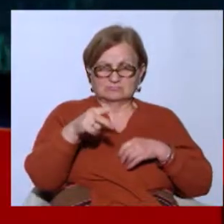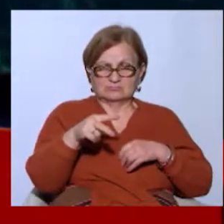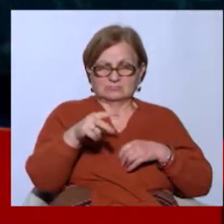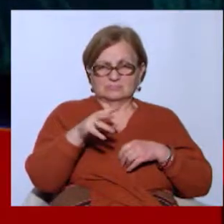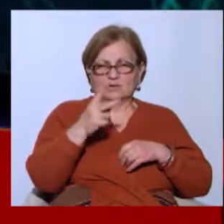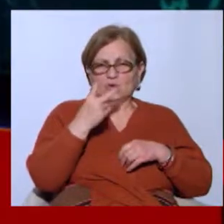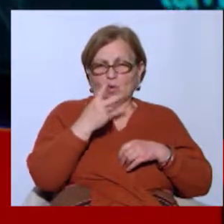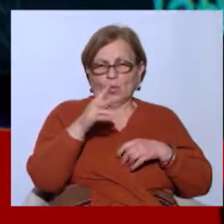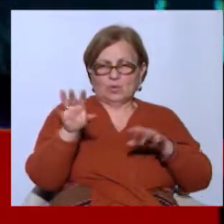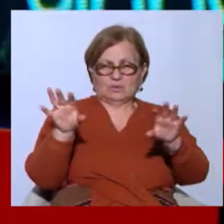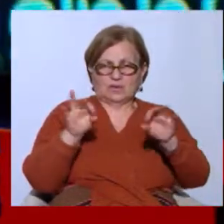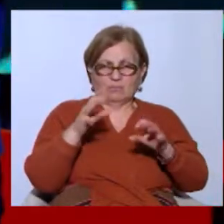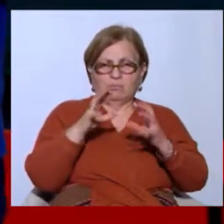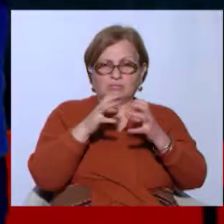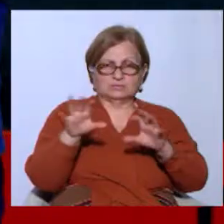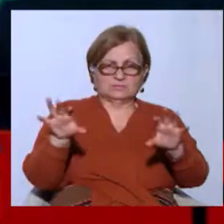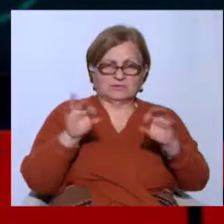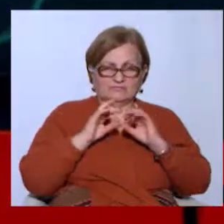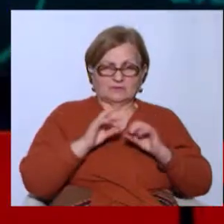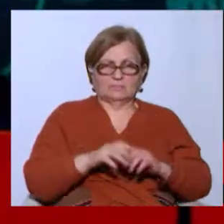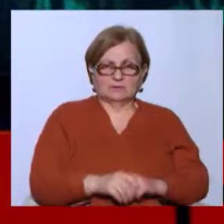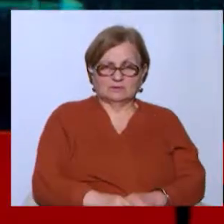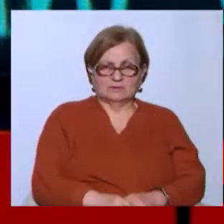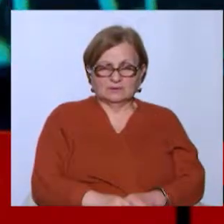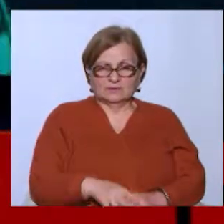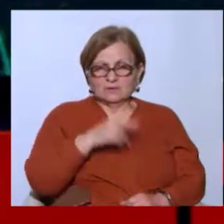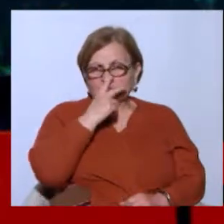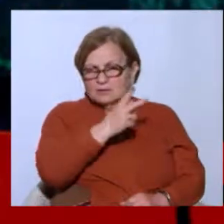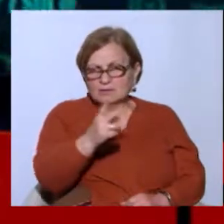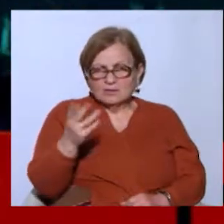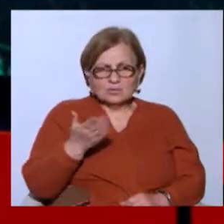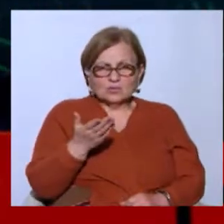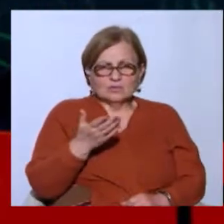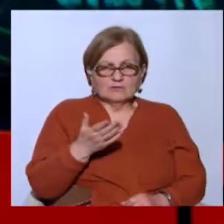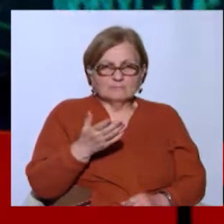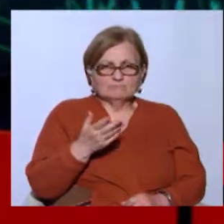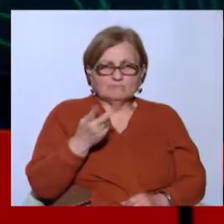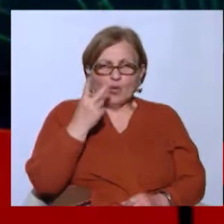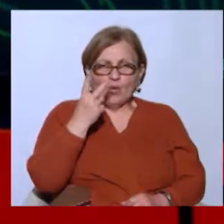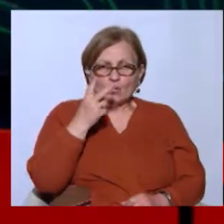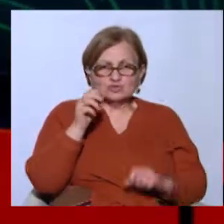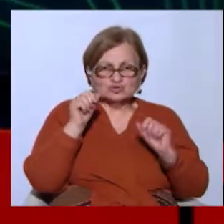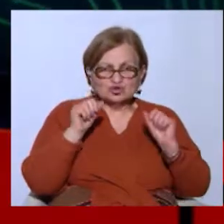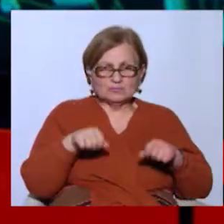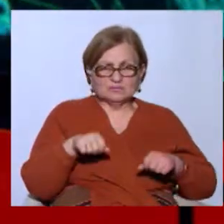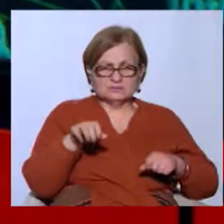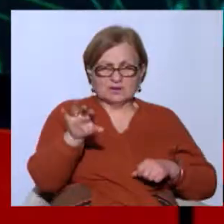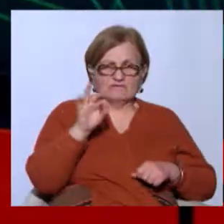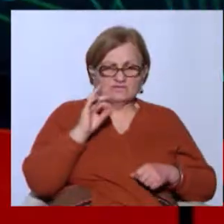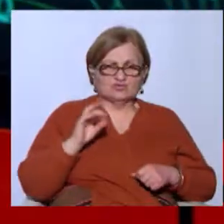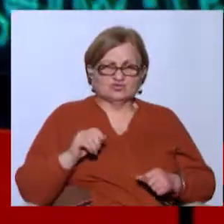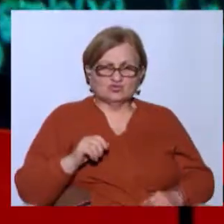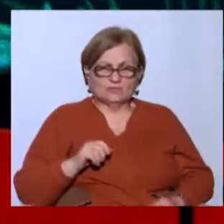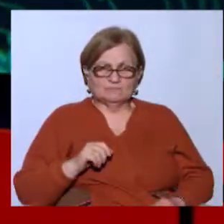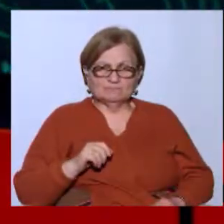მე ორი ბურთი უნდა წამოვიღო სახლში. აბა შეხედეთ, რომელი ორი ბურთის ყიდვას